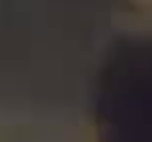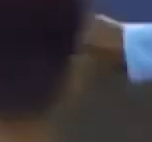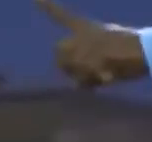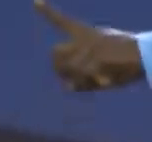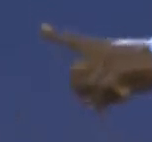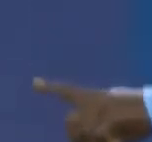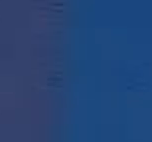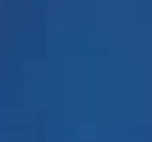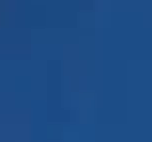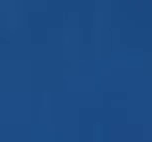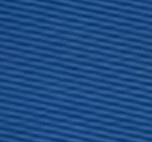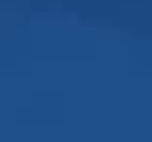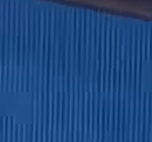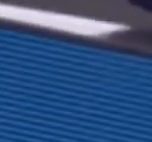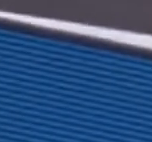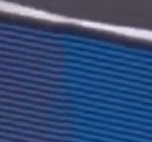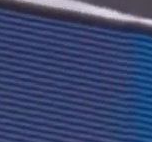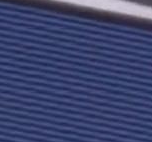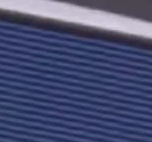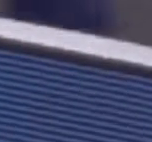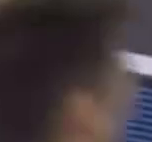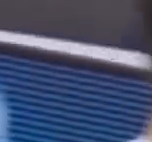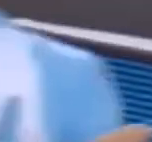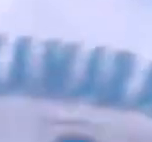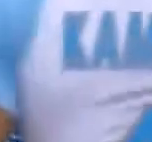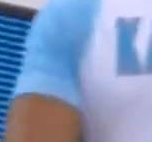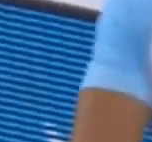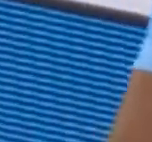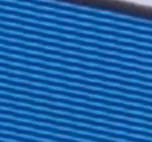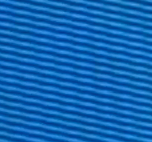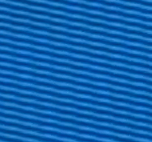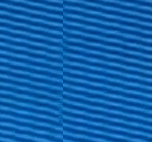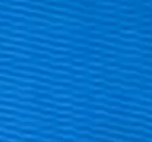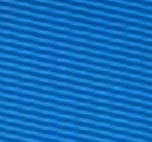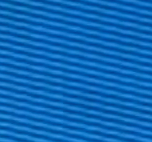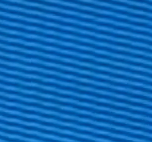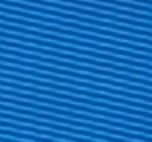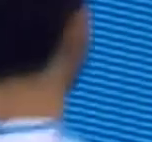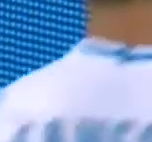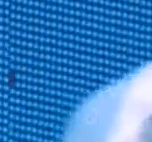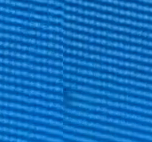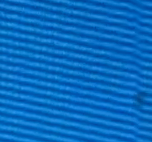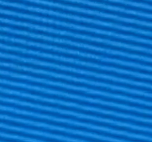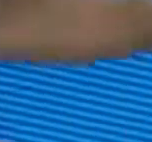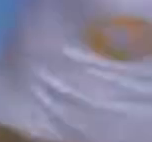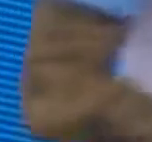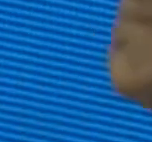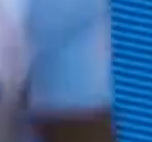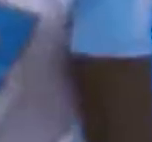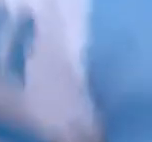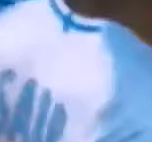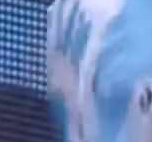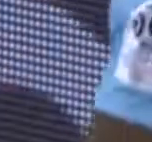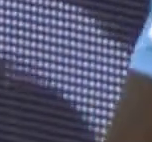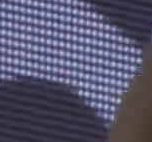מריו בלוטלי, חלוץ מרסי, הבקיע את שערו הרביעי בתוך 6 משחקים במדעי הקבוצה. אך לא המספרת היפהפייה שכבש איש שמשכה